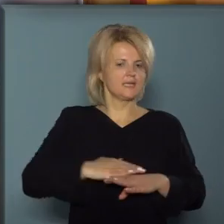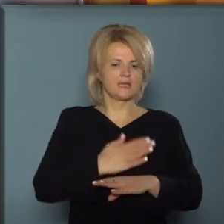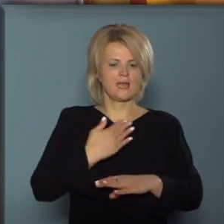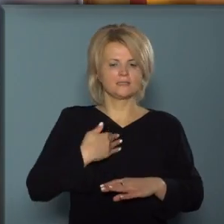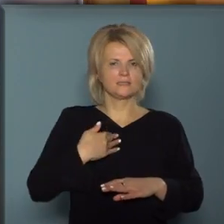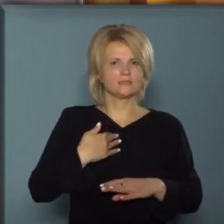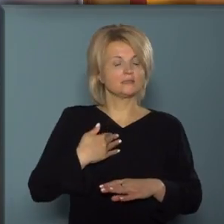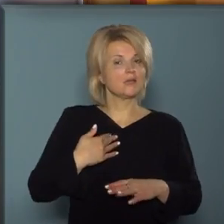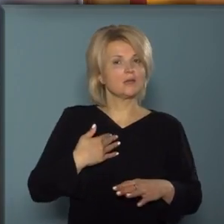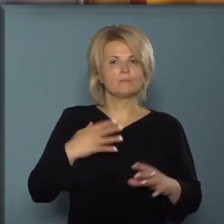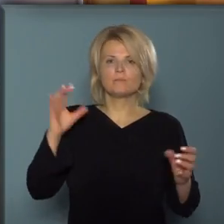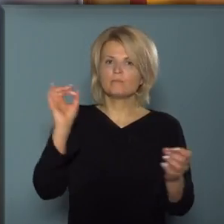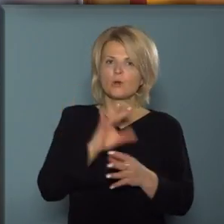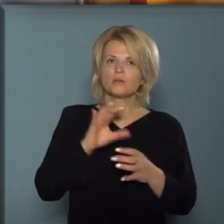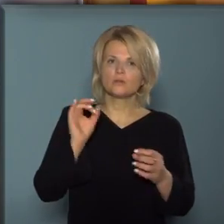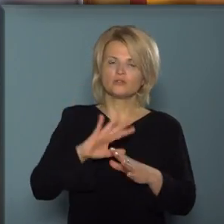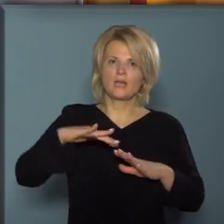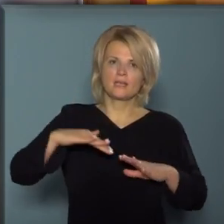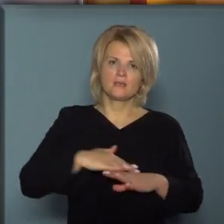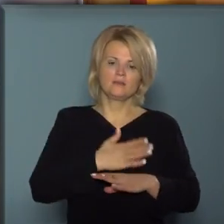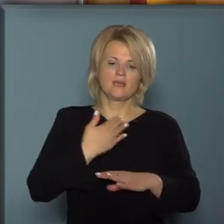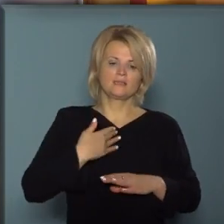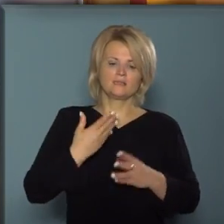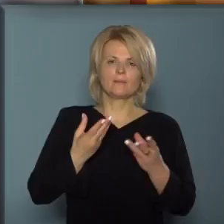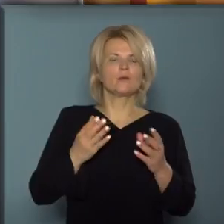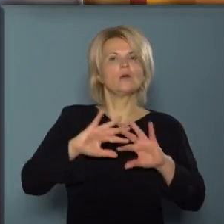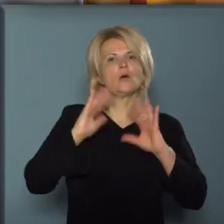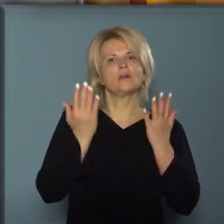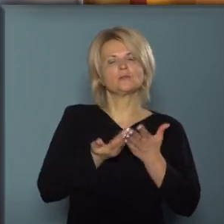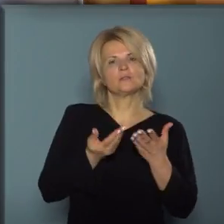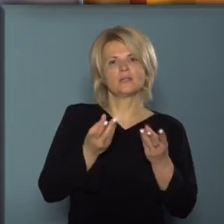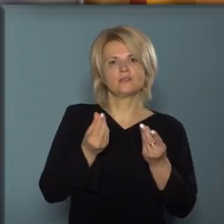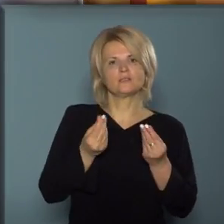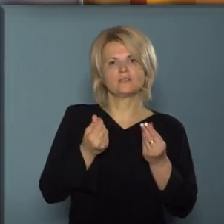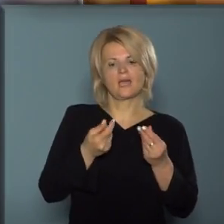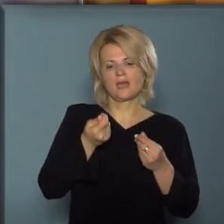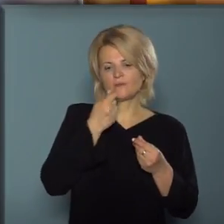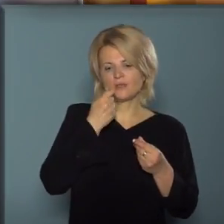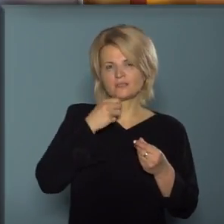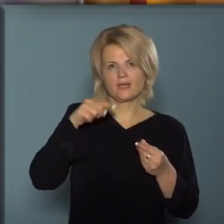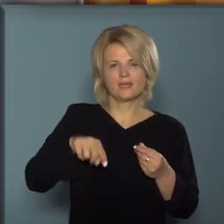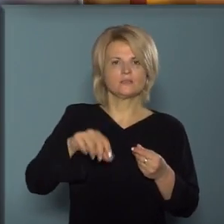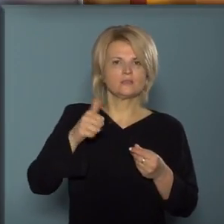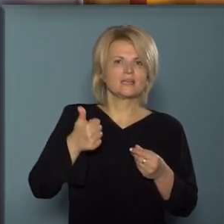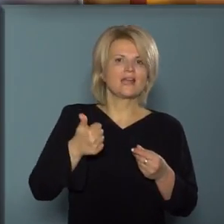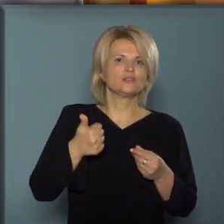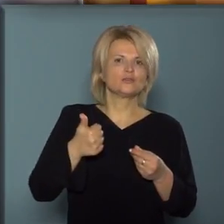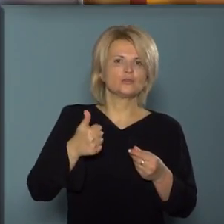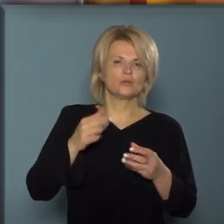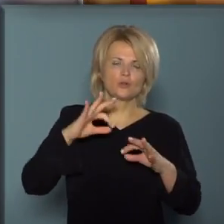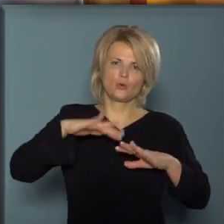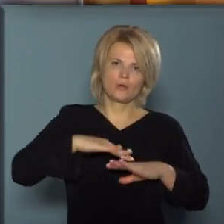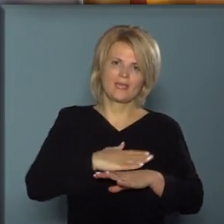és egy ilyen felhőtlen boldogság. Én azt gondolom, hogy az összes szerfogyasztásomban utána már ezt az elsőt kerestem,